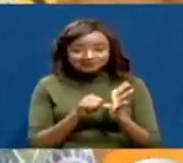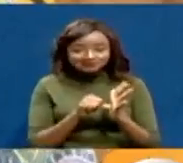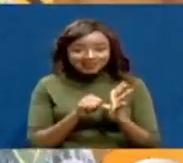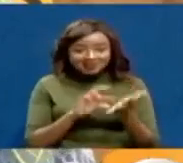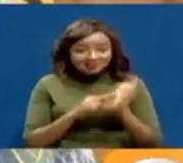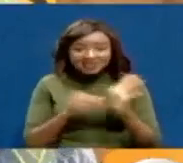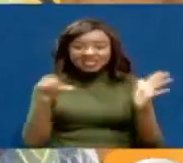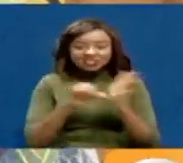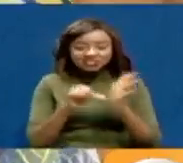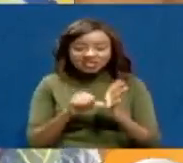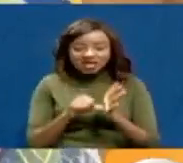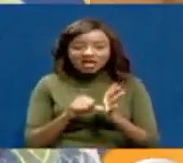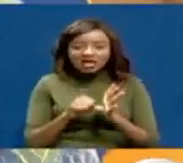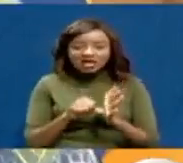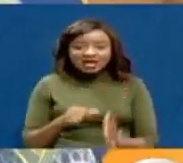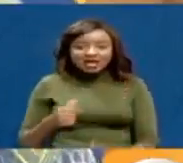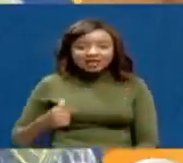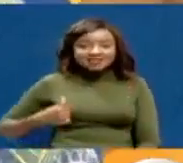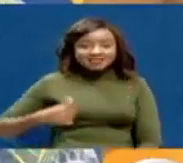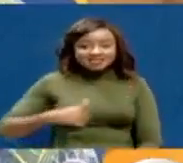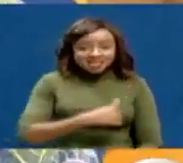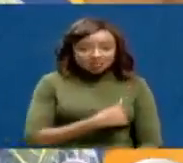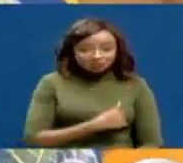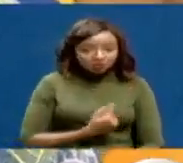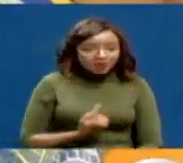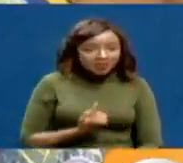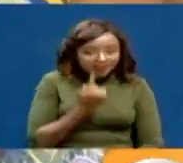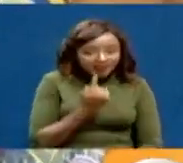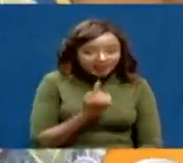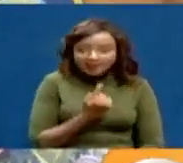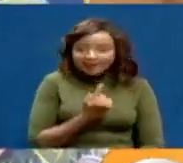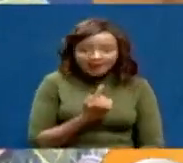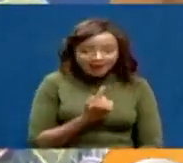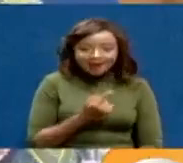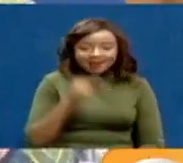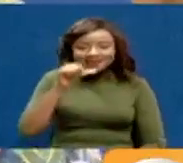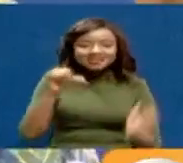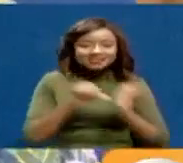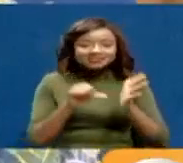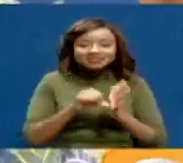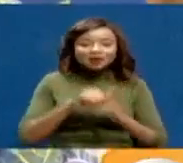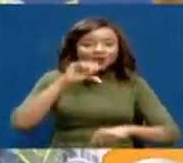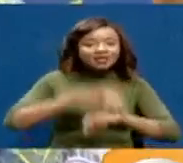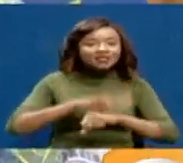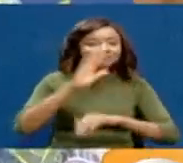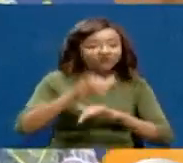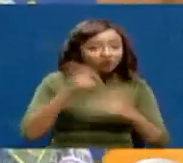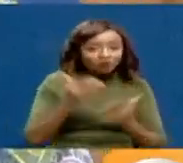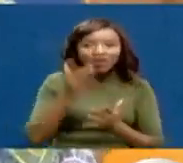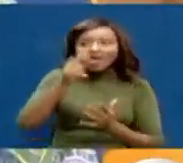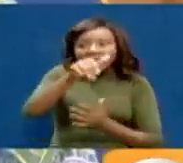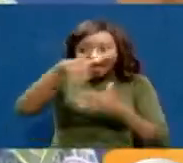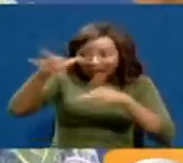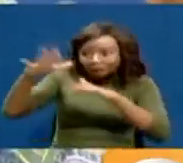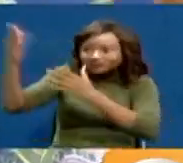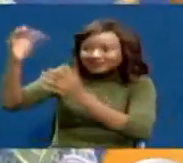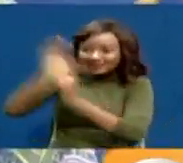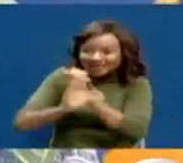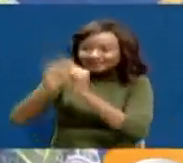sio yetu, lakini ni shida ambaye tumeletewa kutoka nje, na ni shida